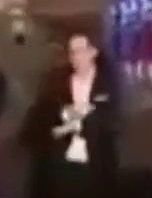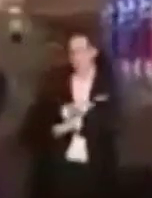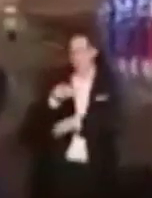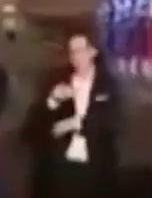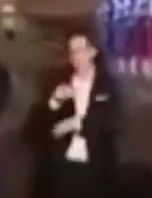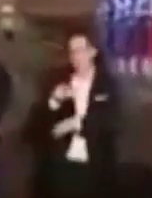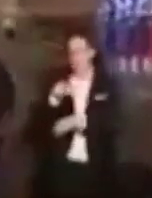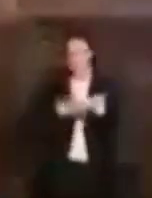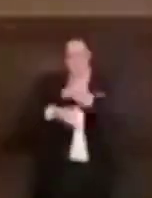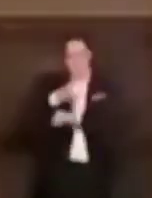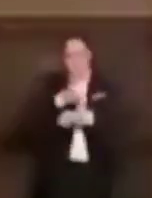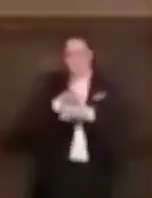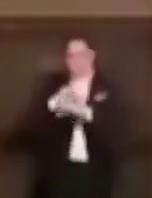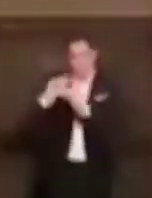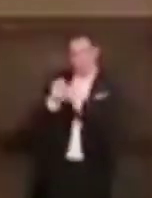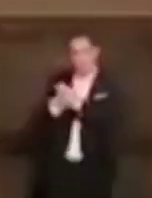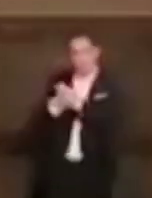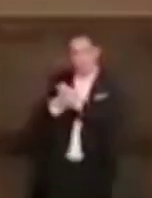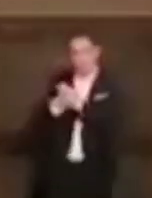دارم بگویم.